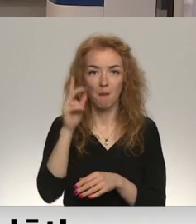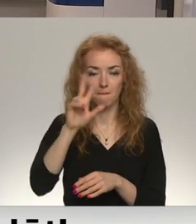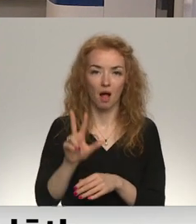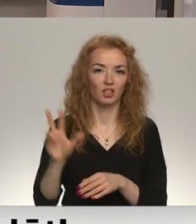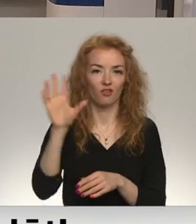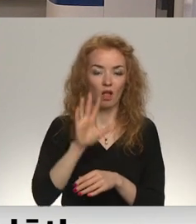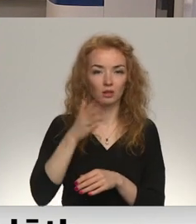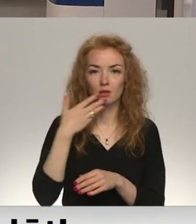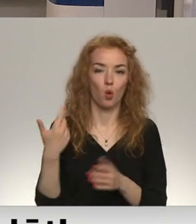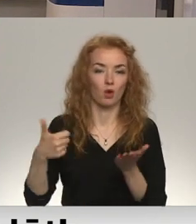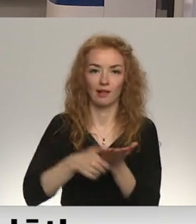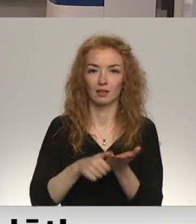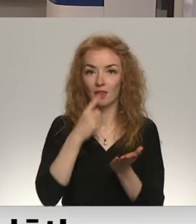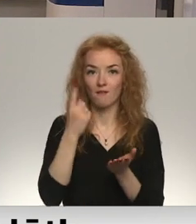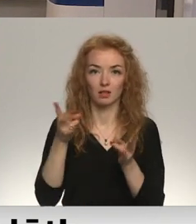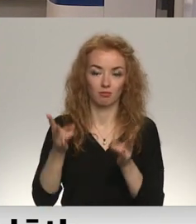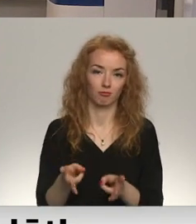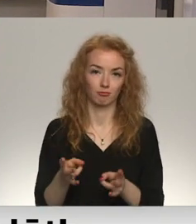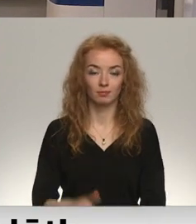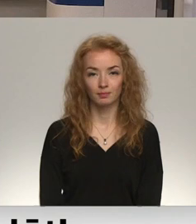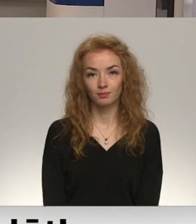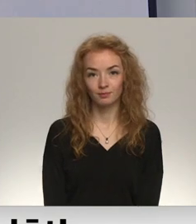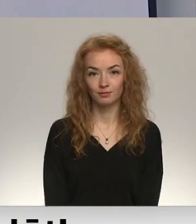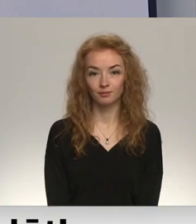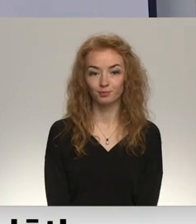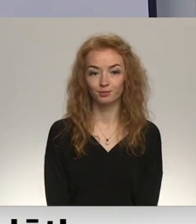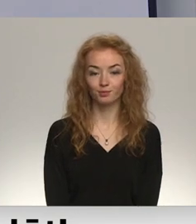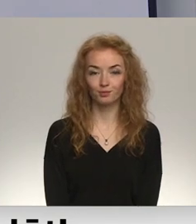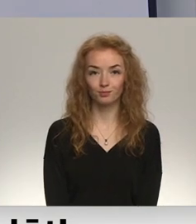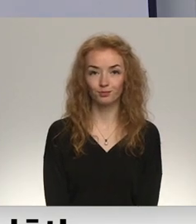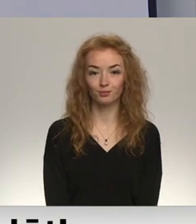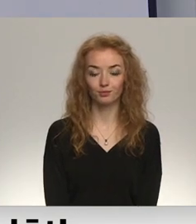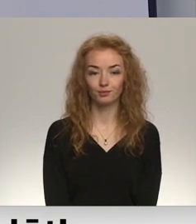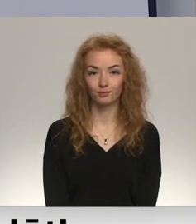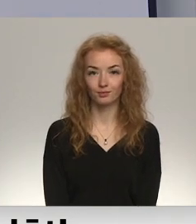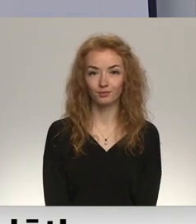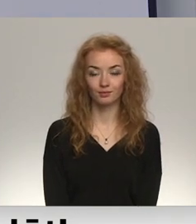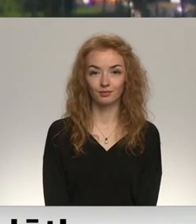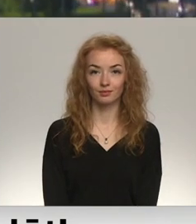nav reģistrēts neviens saslimšanas gadījums. Aiki Inci Vorža Pickis, Latvijas televīzija.